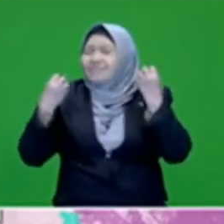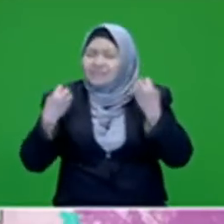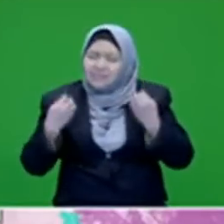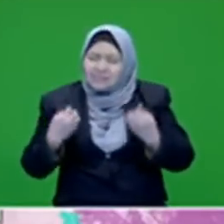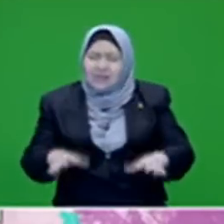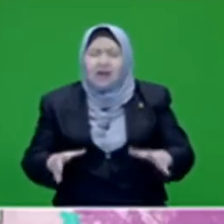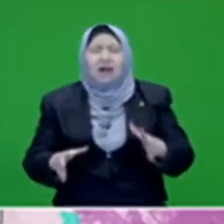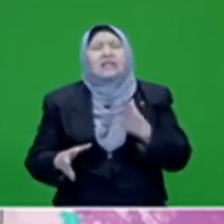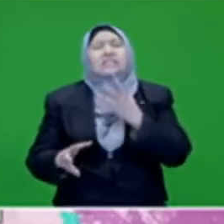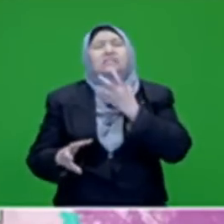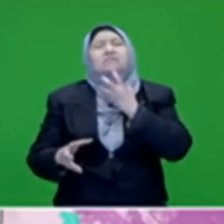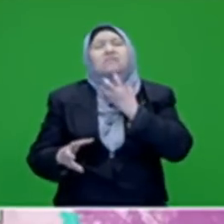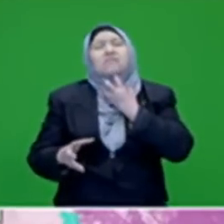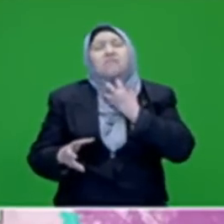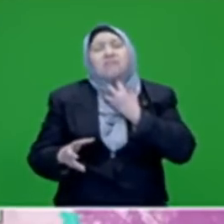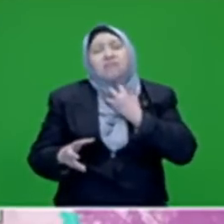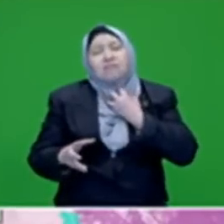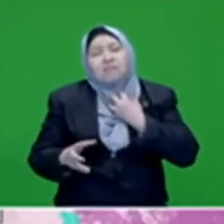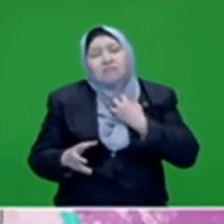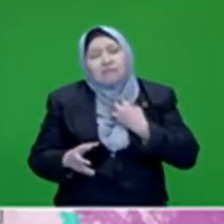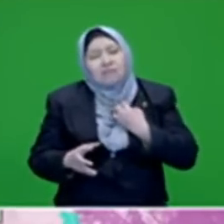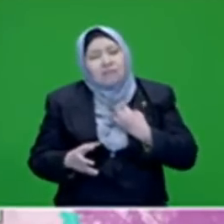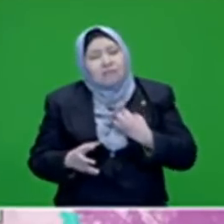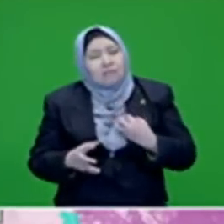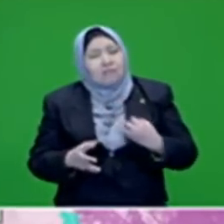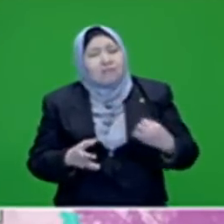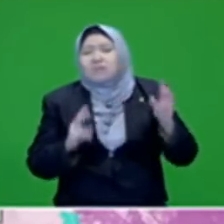وهم بها لولا